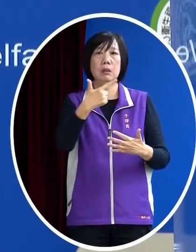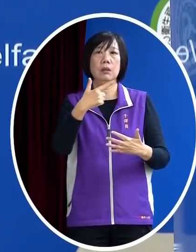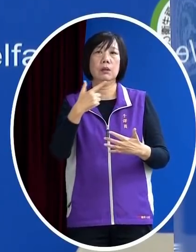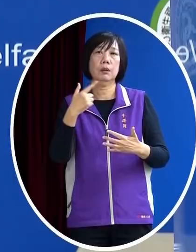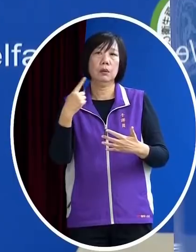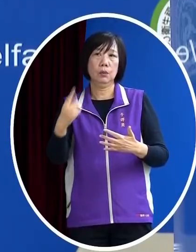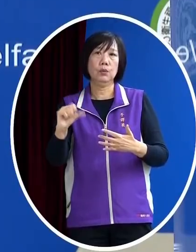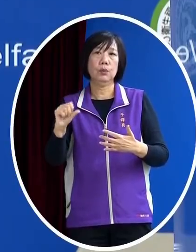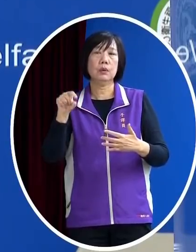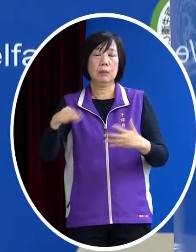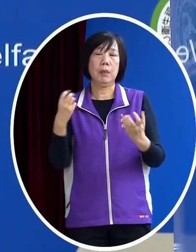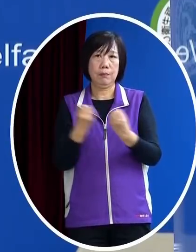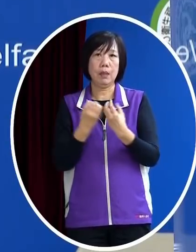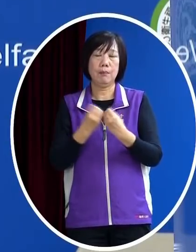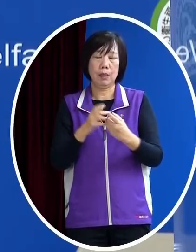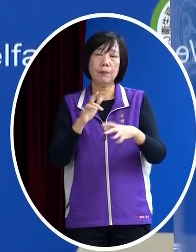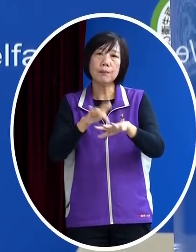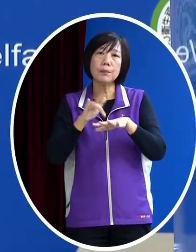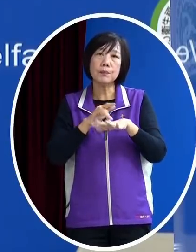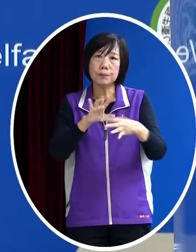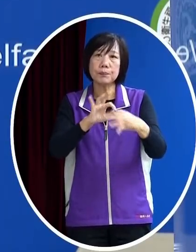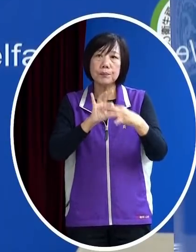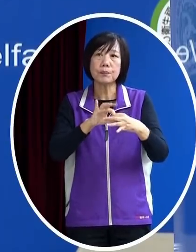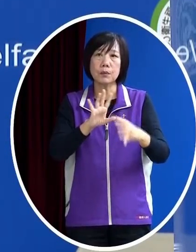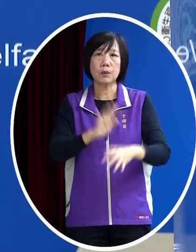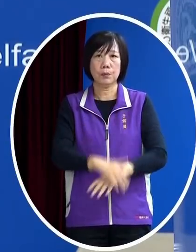较亲密的接触者，